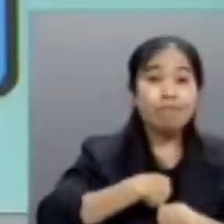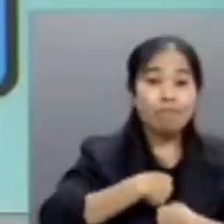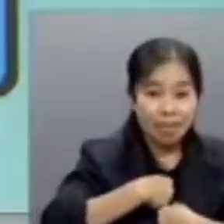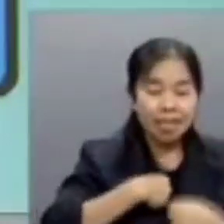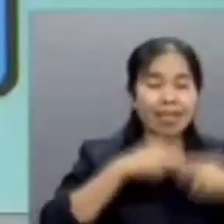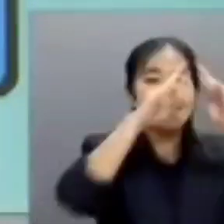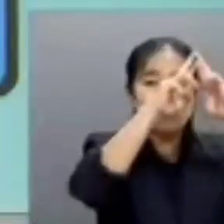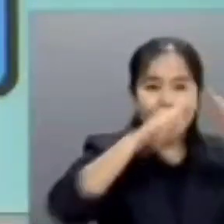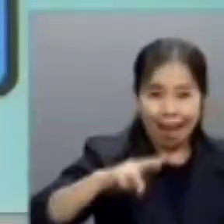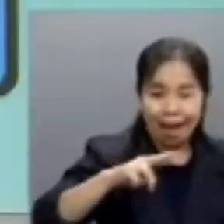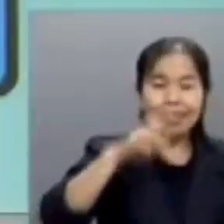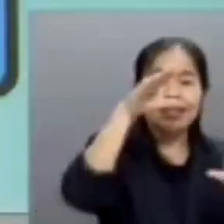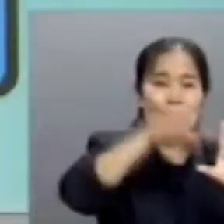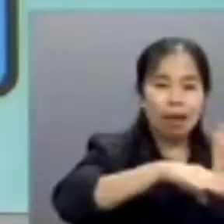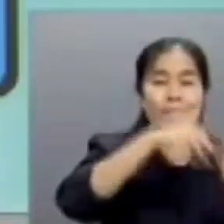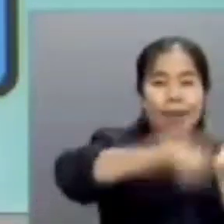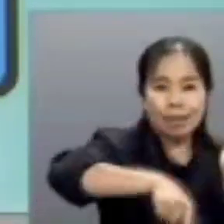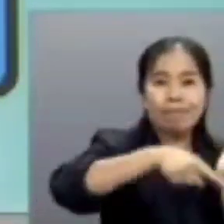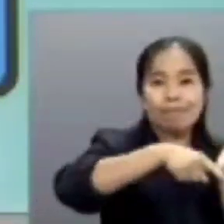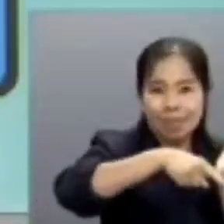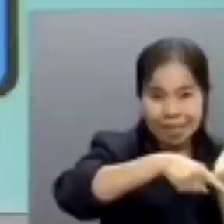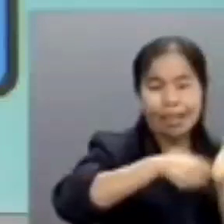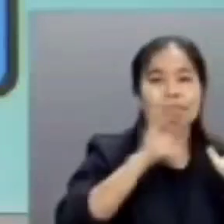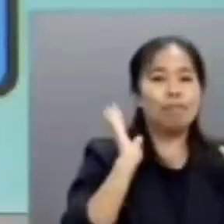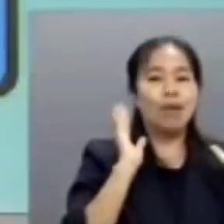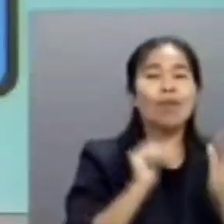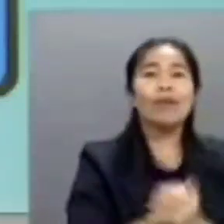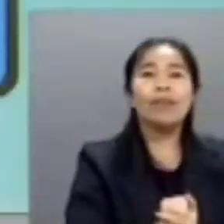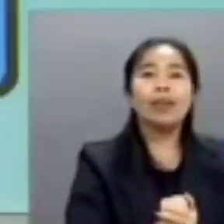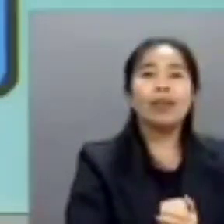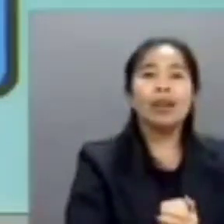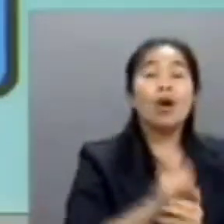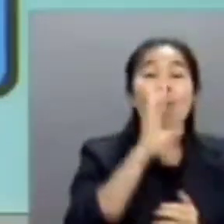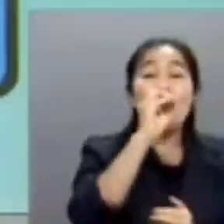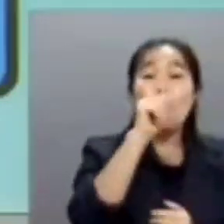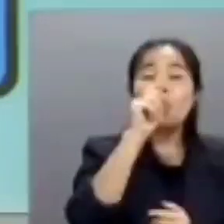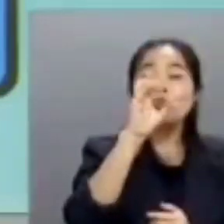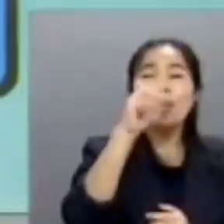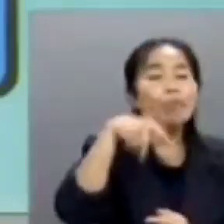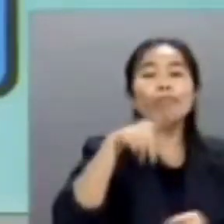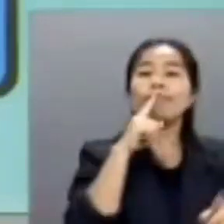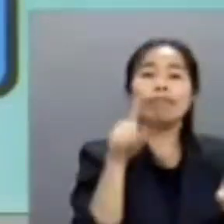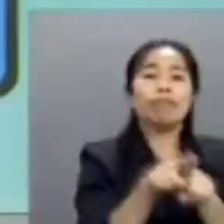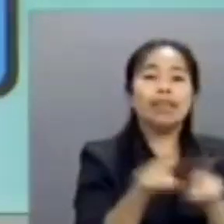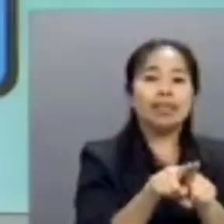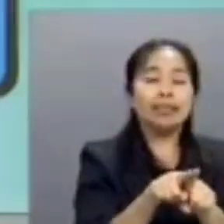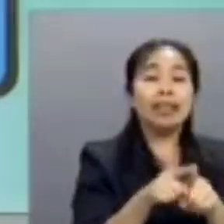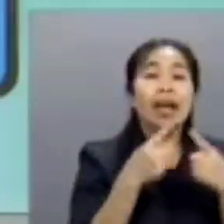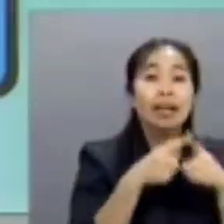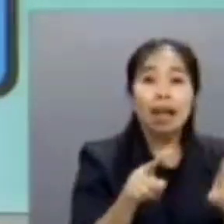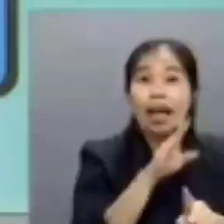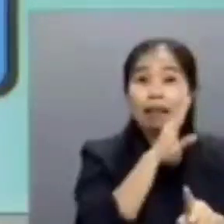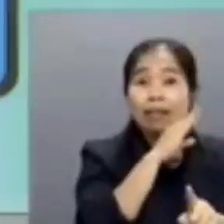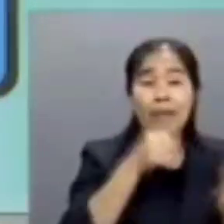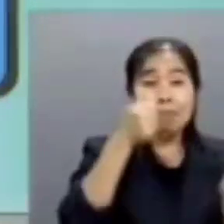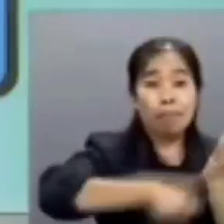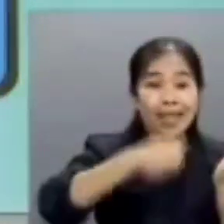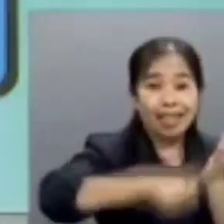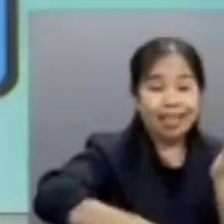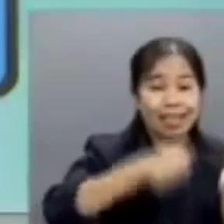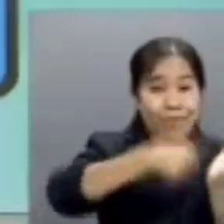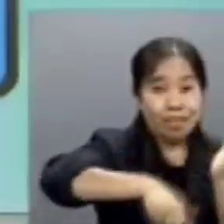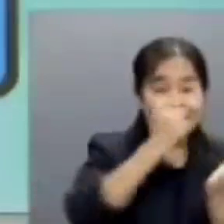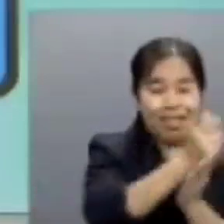ณสุทธิของตัวเองเพื่อให้รู้ว่าอัตราภาษีที่ตัวเองต้องจ่ายอยู่เท่าไรเพื่อนำมาพิจารณาว่าการช้อปสินค้า